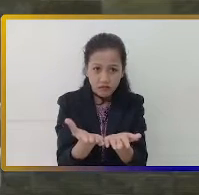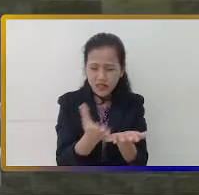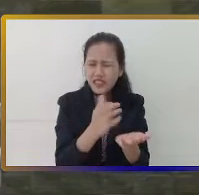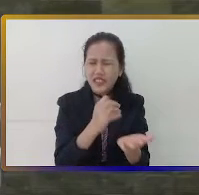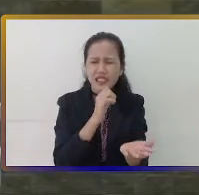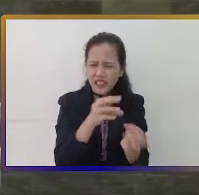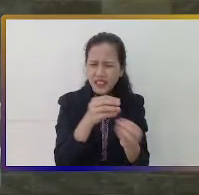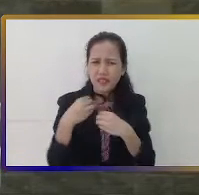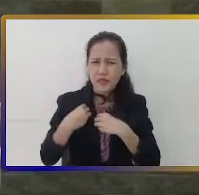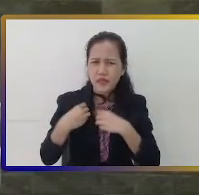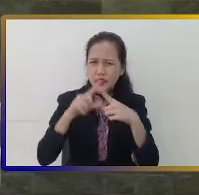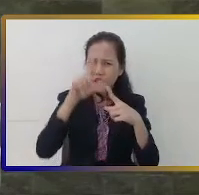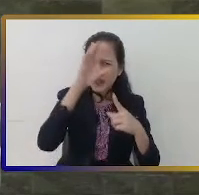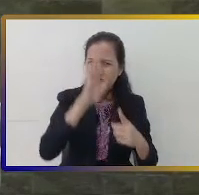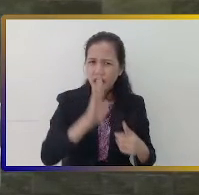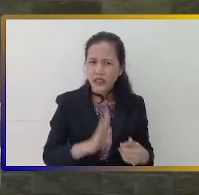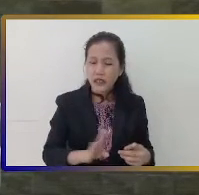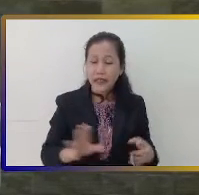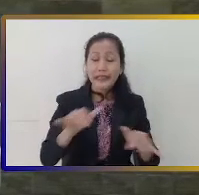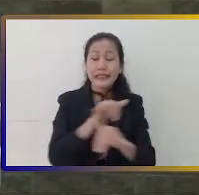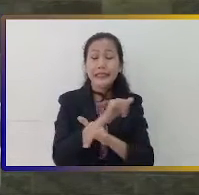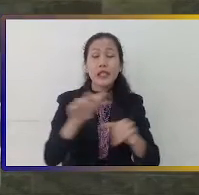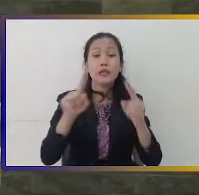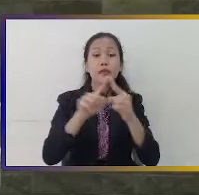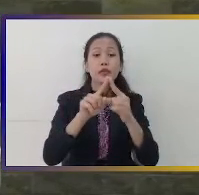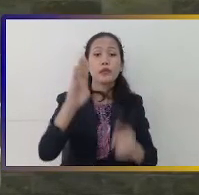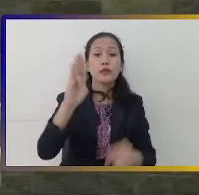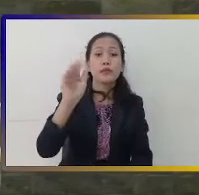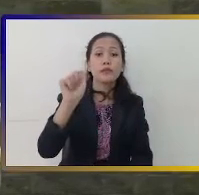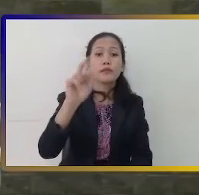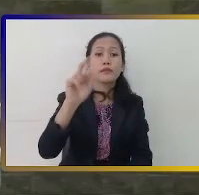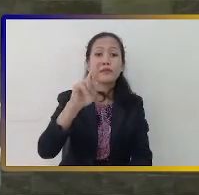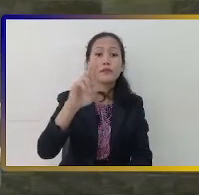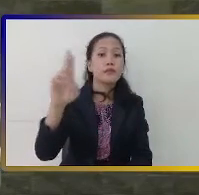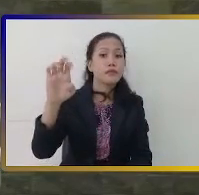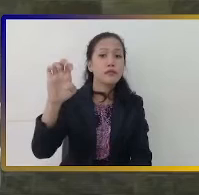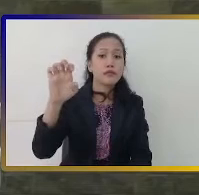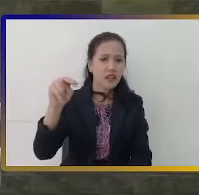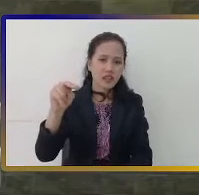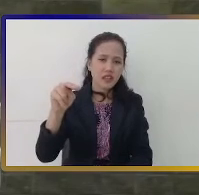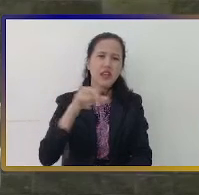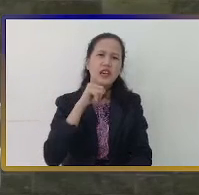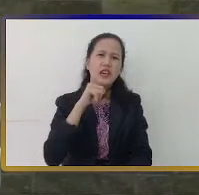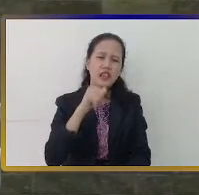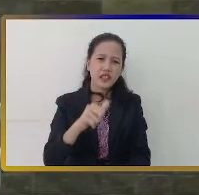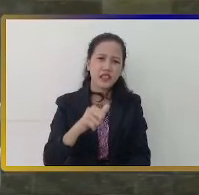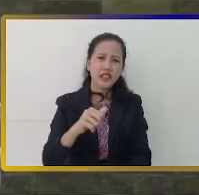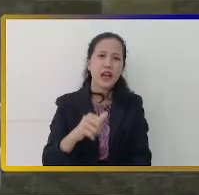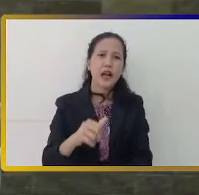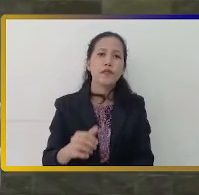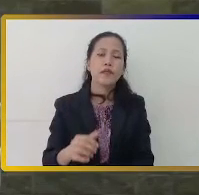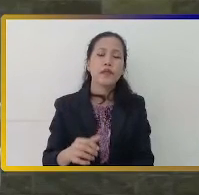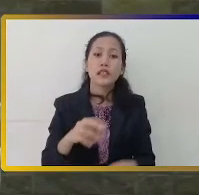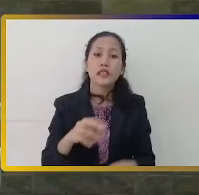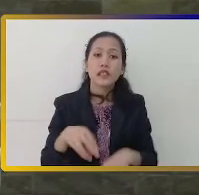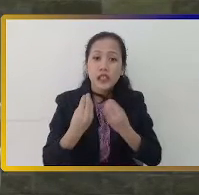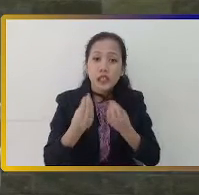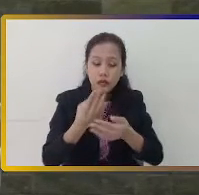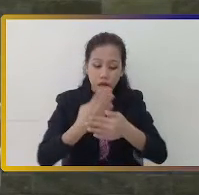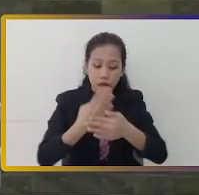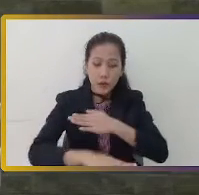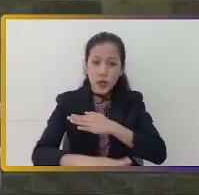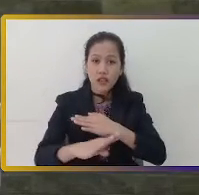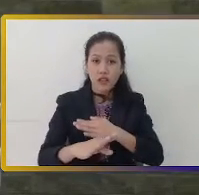And kagaya po ng isang barren, since hindi po sila pwedeng manganak, ang kukunin na naman nila is so-called alaga.